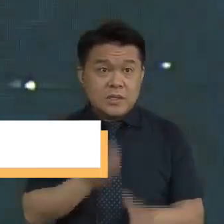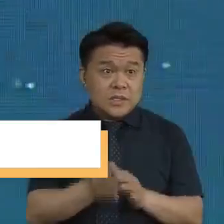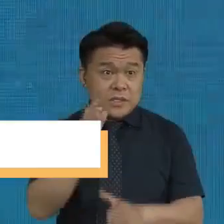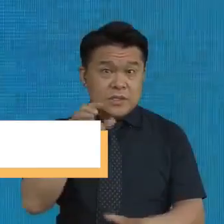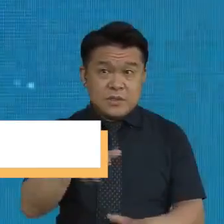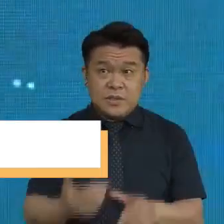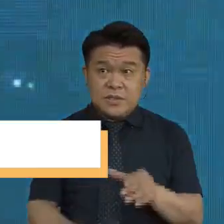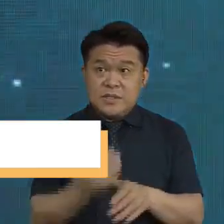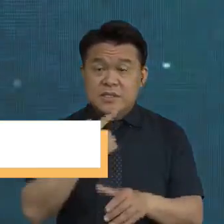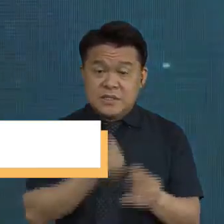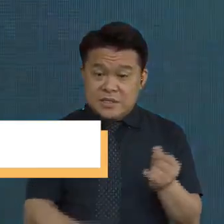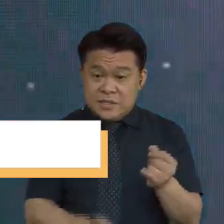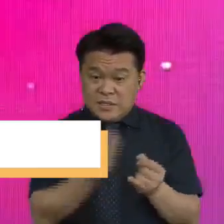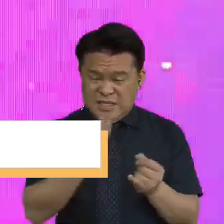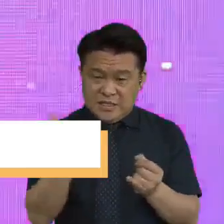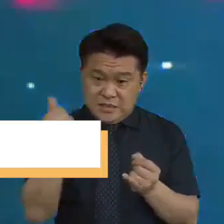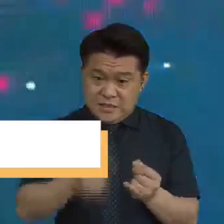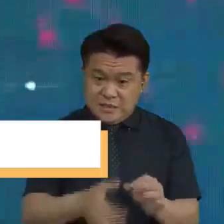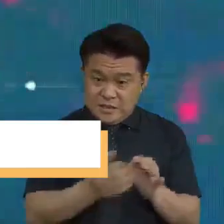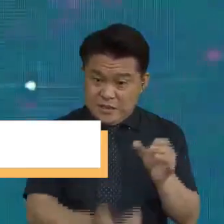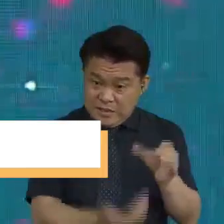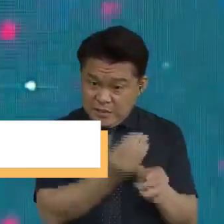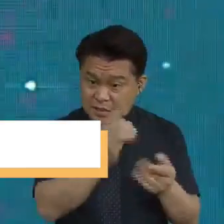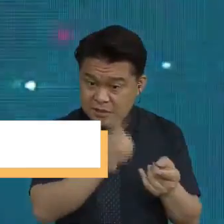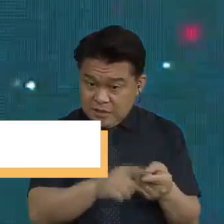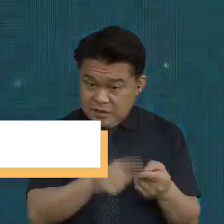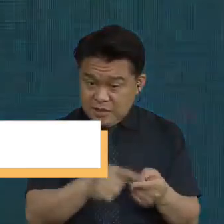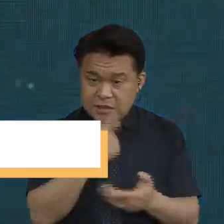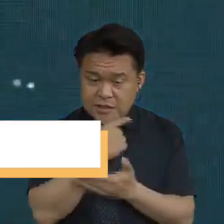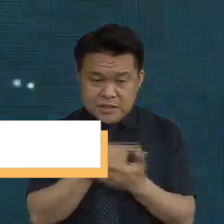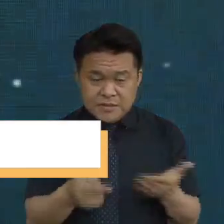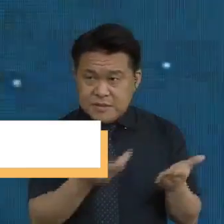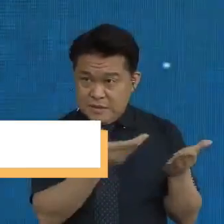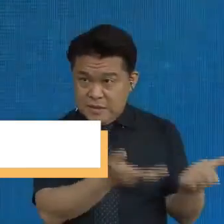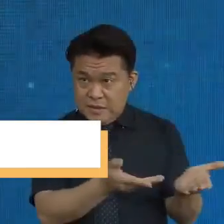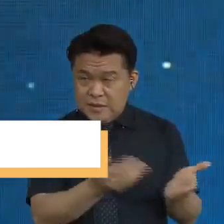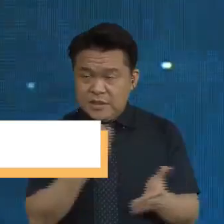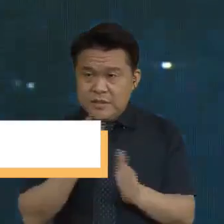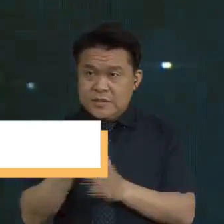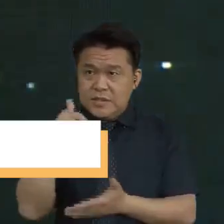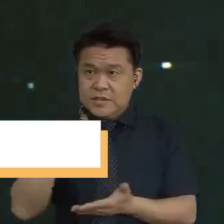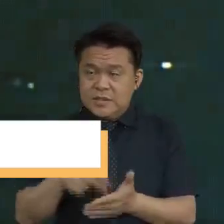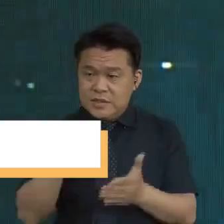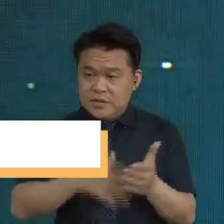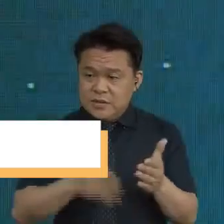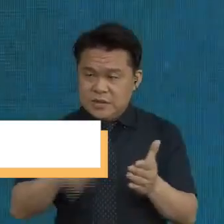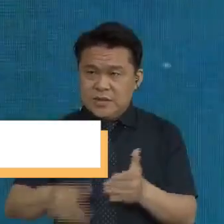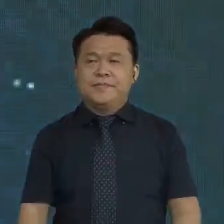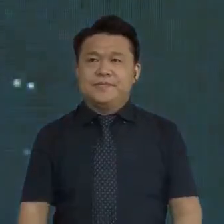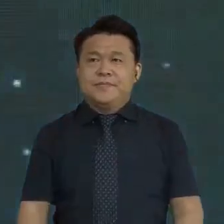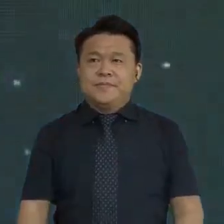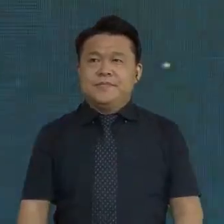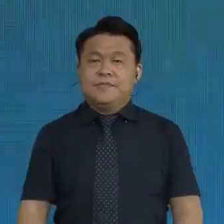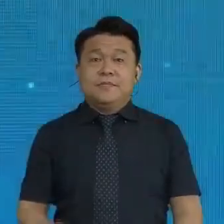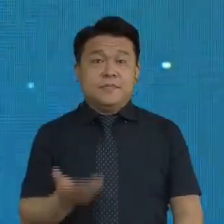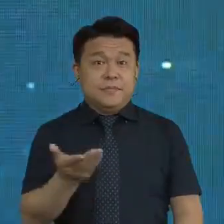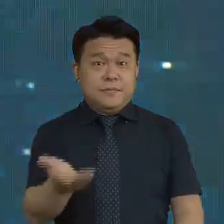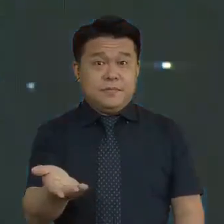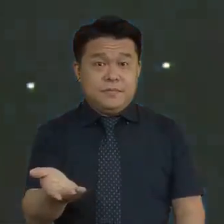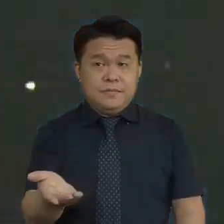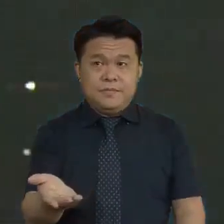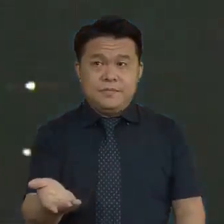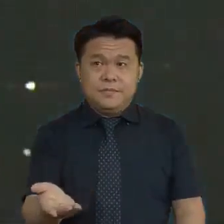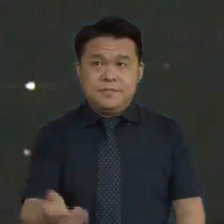서울시에서 있었던 성희롱 성폭력 사건의 피해자에 대한 서울시 차원의 첫 공식 사과를 시장님께서